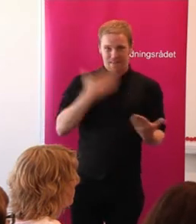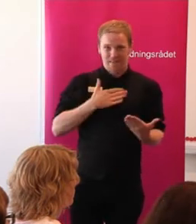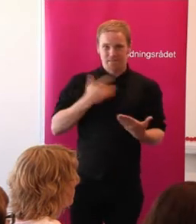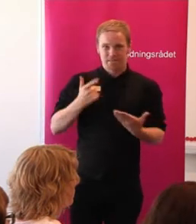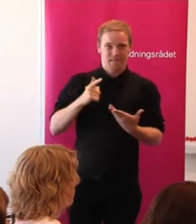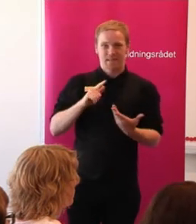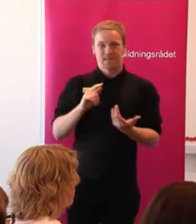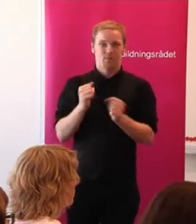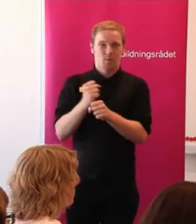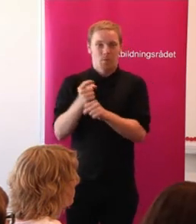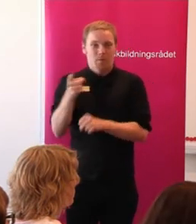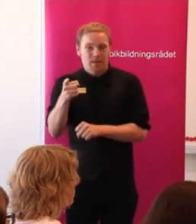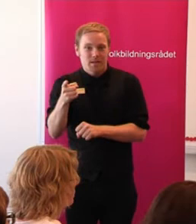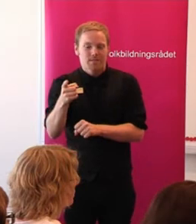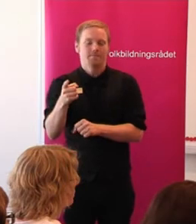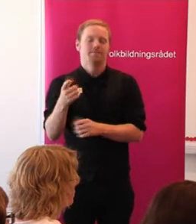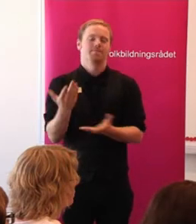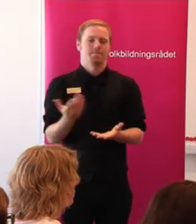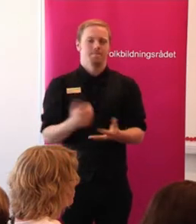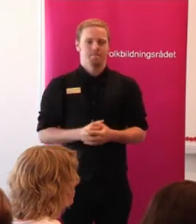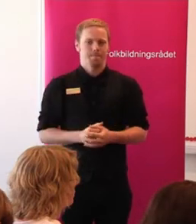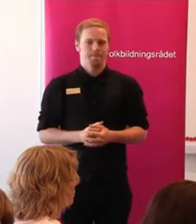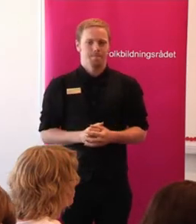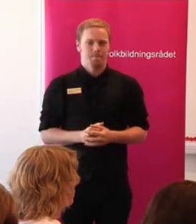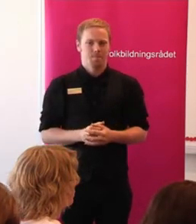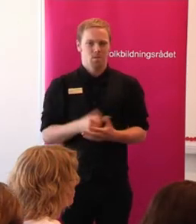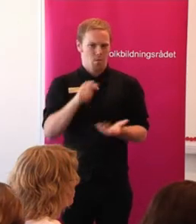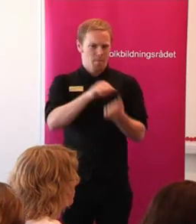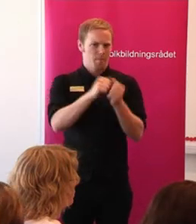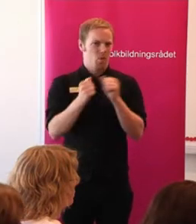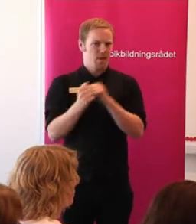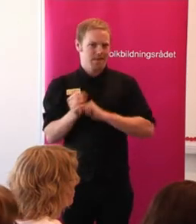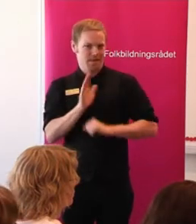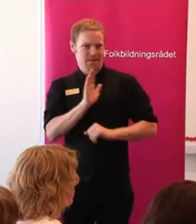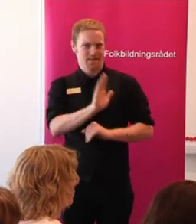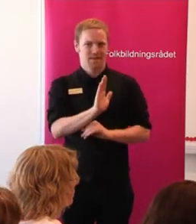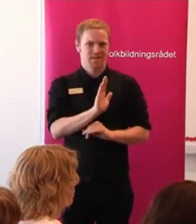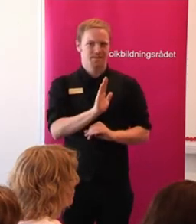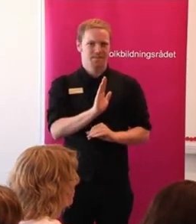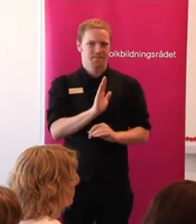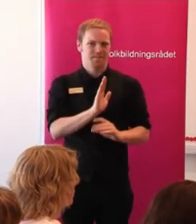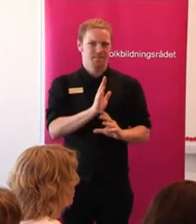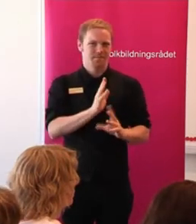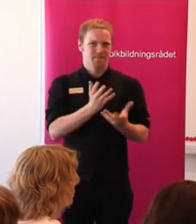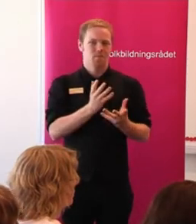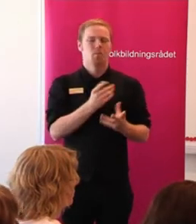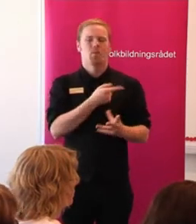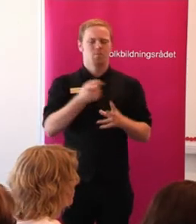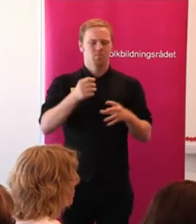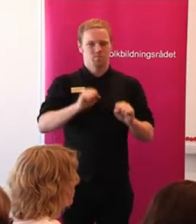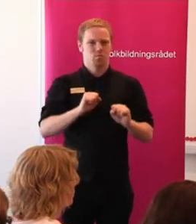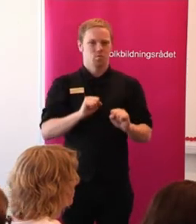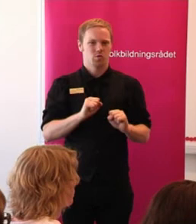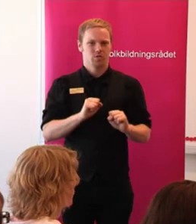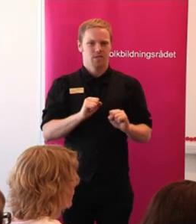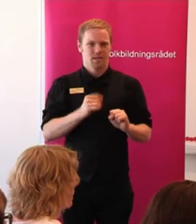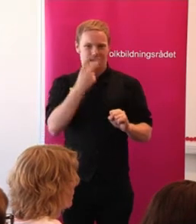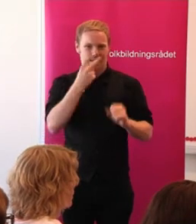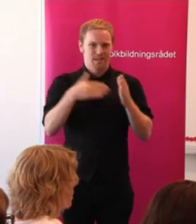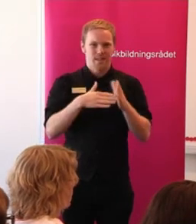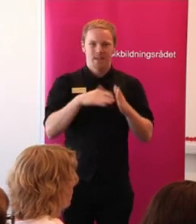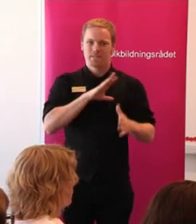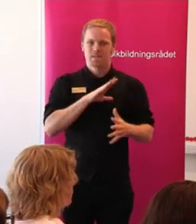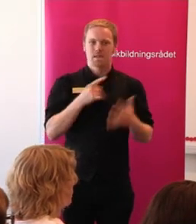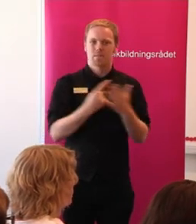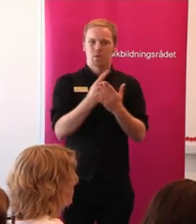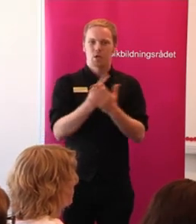som är problemet, och där från politikens sida så måste ju liksom möjligheten att ge de här chanserna, att se